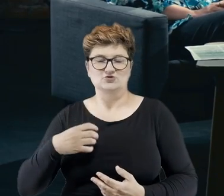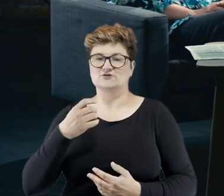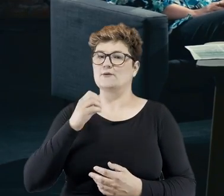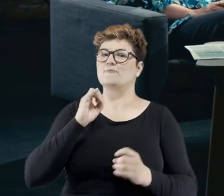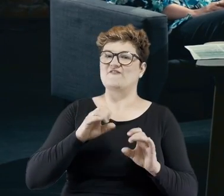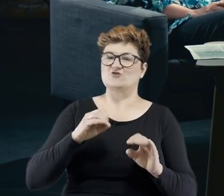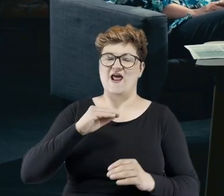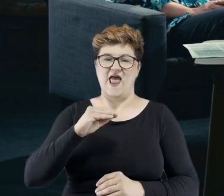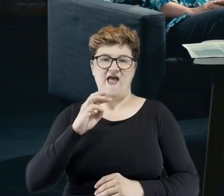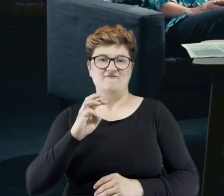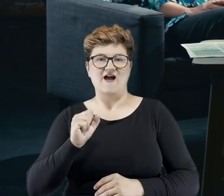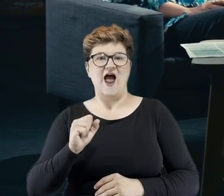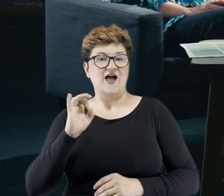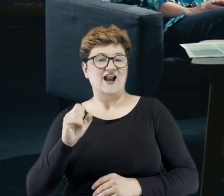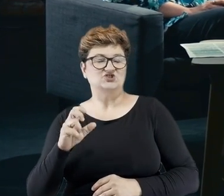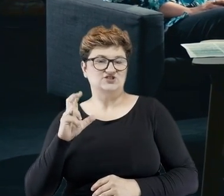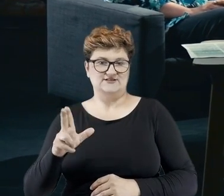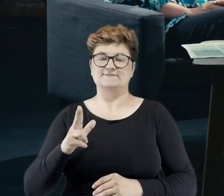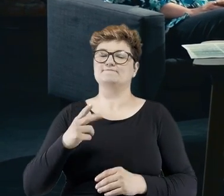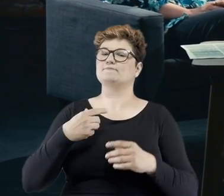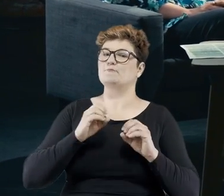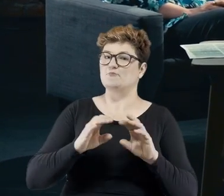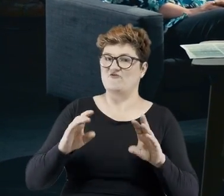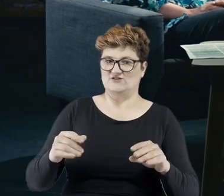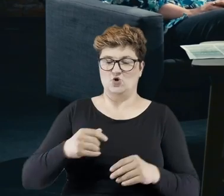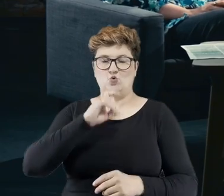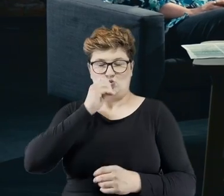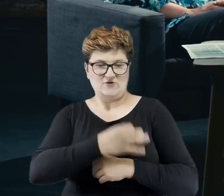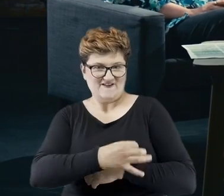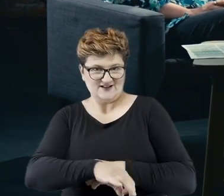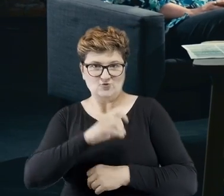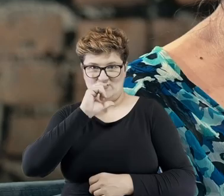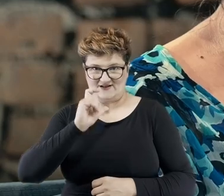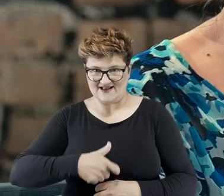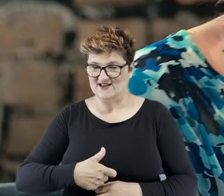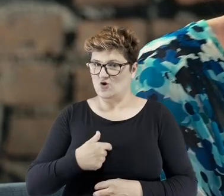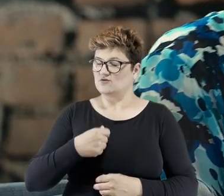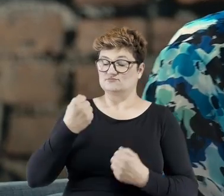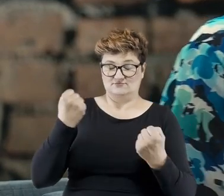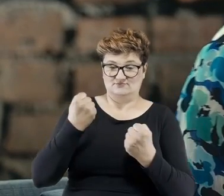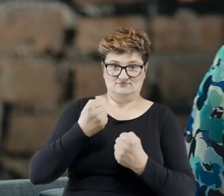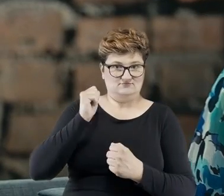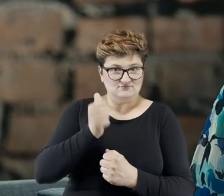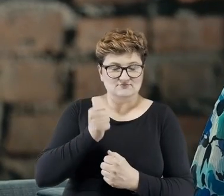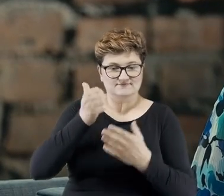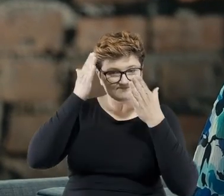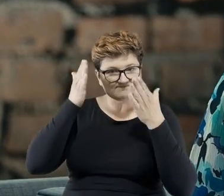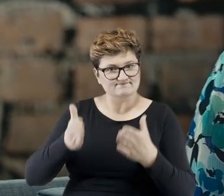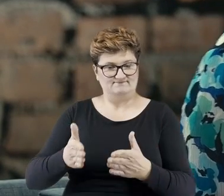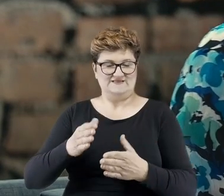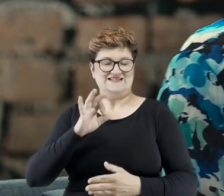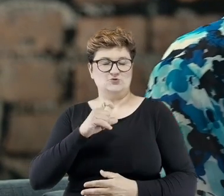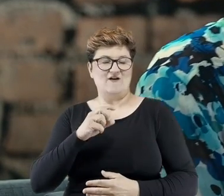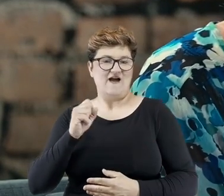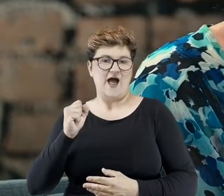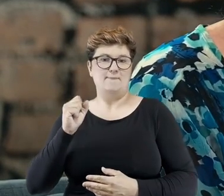naukowa Uniwersytetu Gdańskiego. Chyba największa w tej chwili do dziś specjalistka o Stanisławie Przybyszewskiej, autorka książki